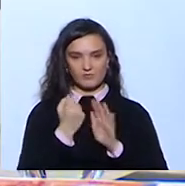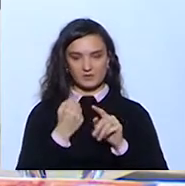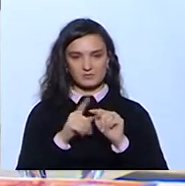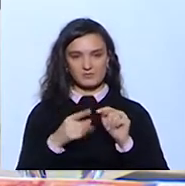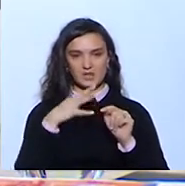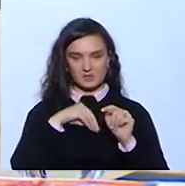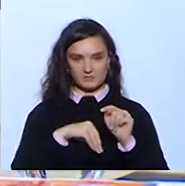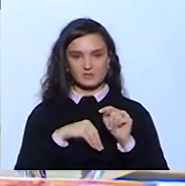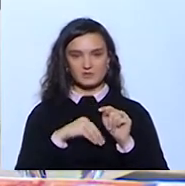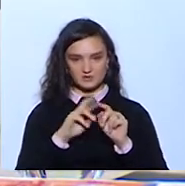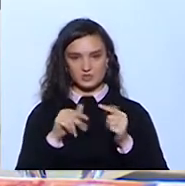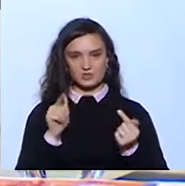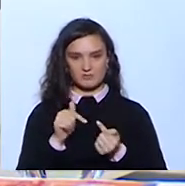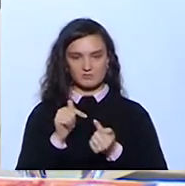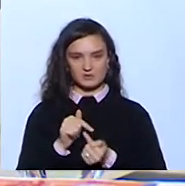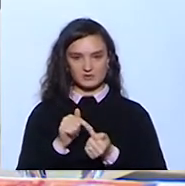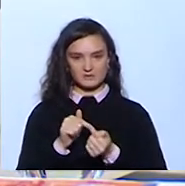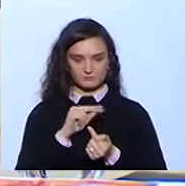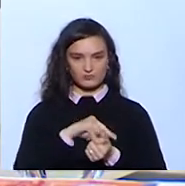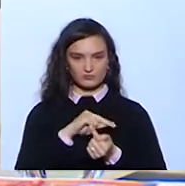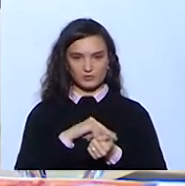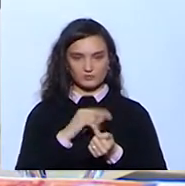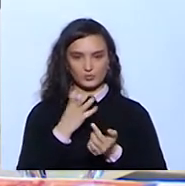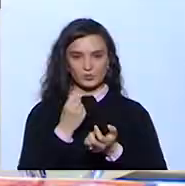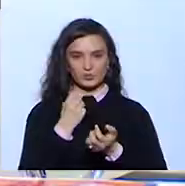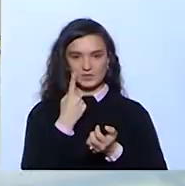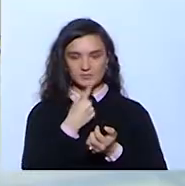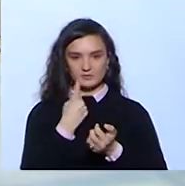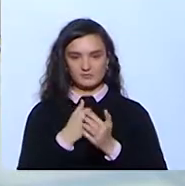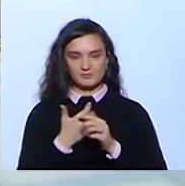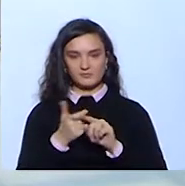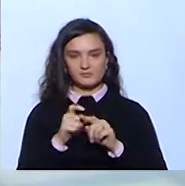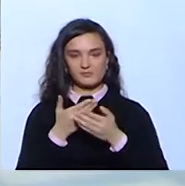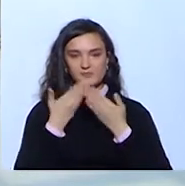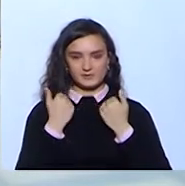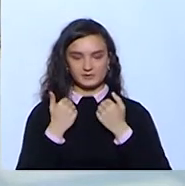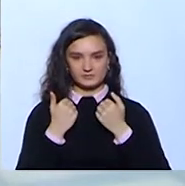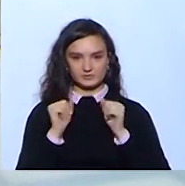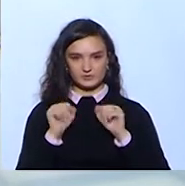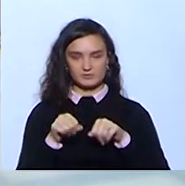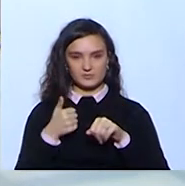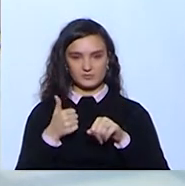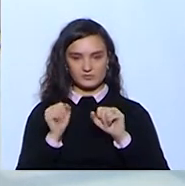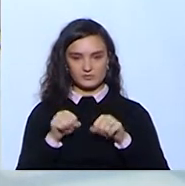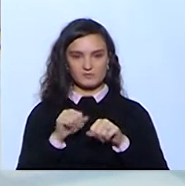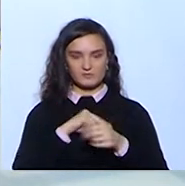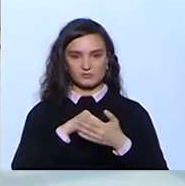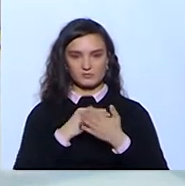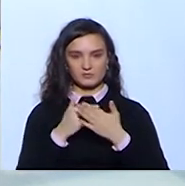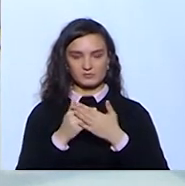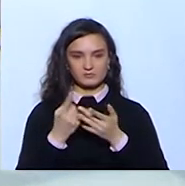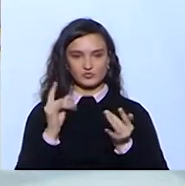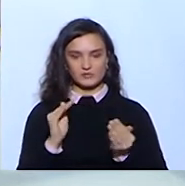ამ ყლაპვის დანამატსაც და შესაბამისად მუშაობთ კუნთებზე პირველ რიგში. აი ძალიან მარტივი მაგალითი როგორ შეიძლება ვიმუშაოთ აი